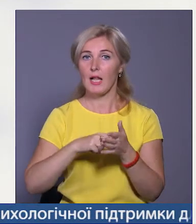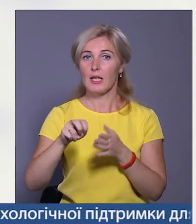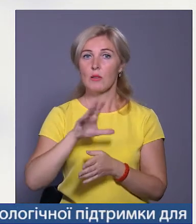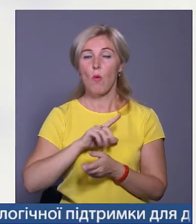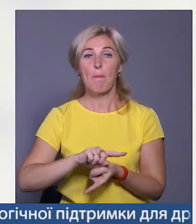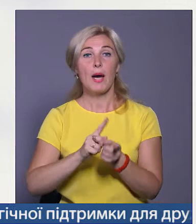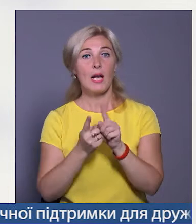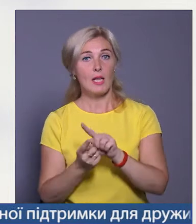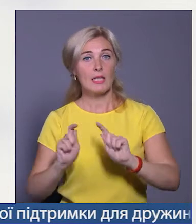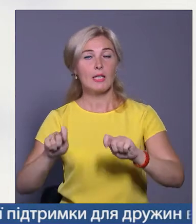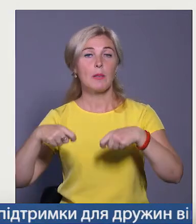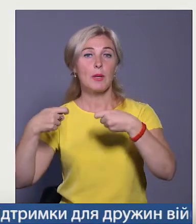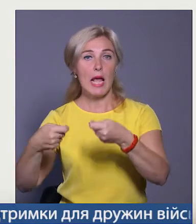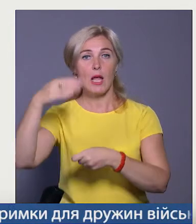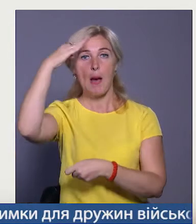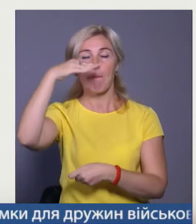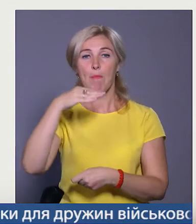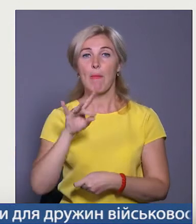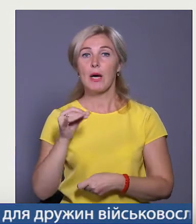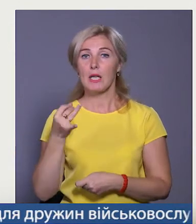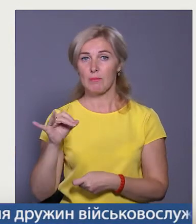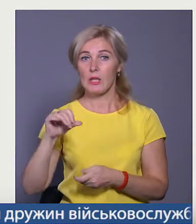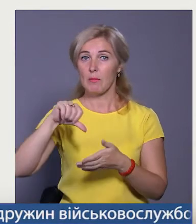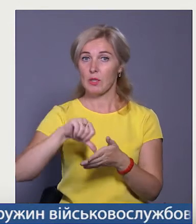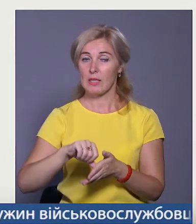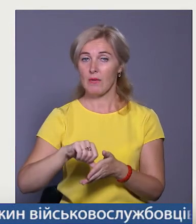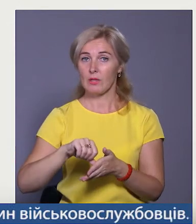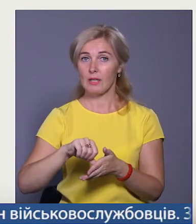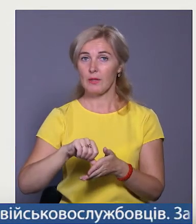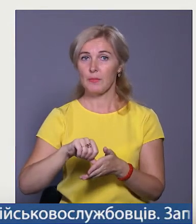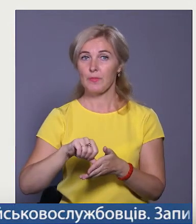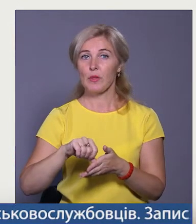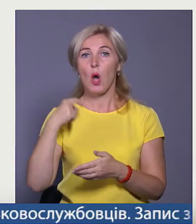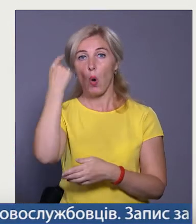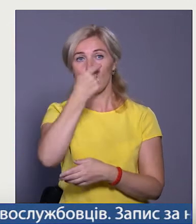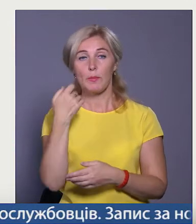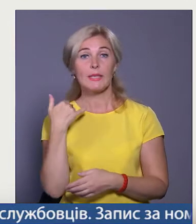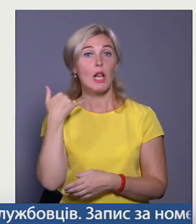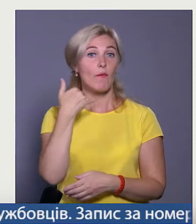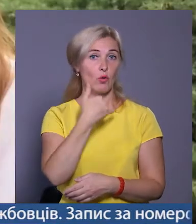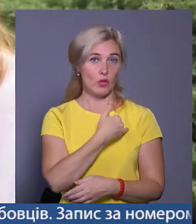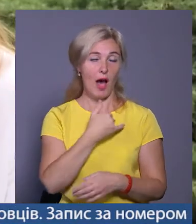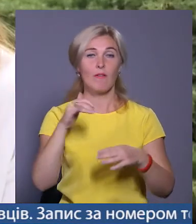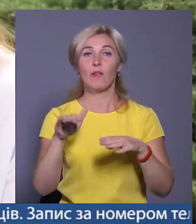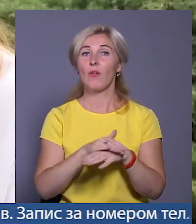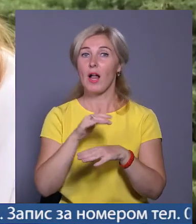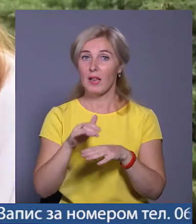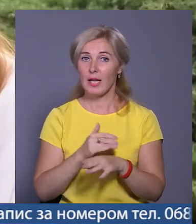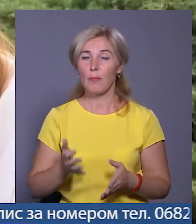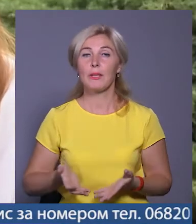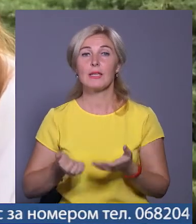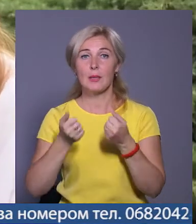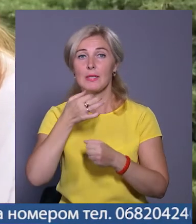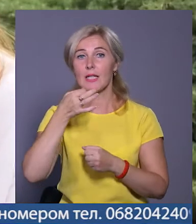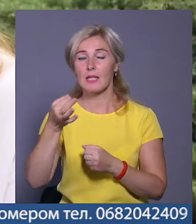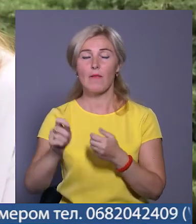перекладений і переданий до Папи Римського, і представник від Папи Римського особисто телефонував, хвалив її, підтримував, сказав,